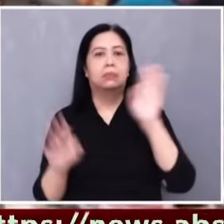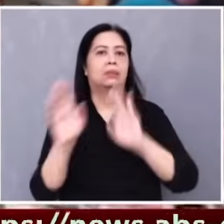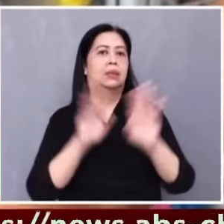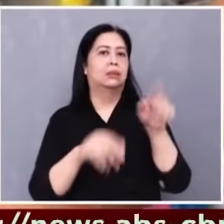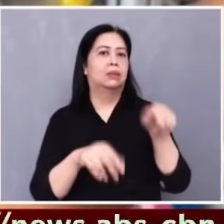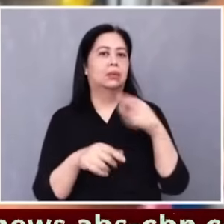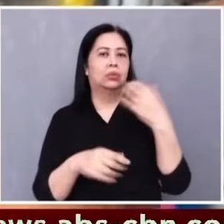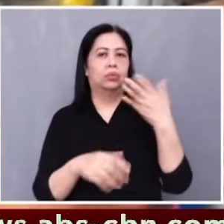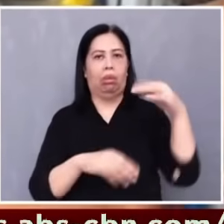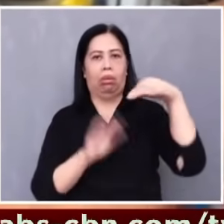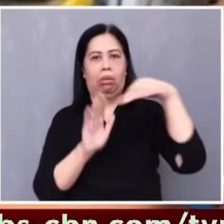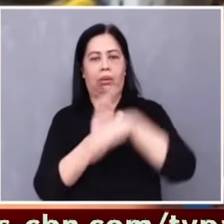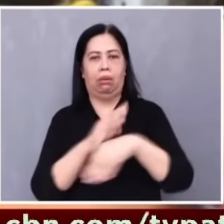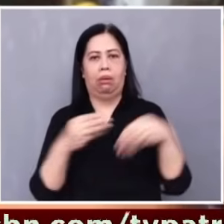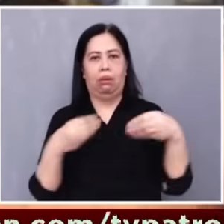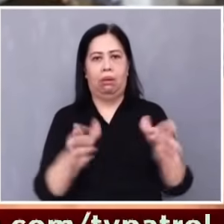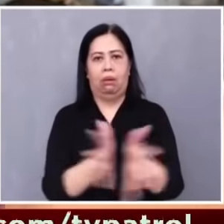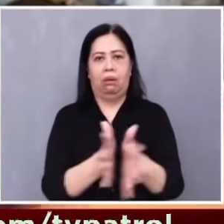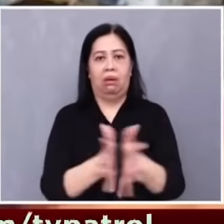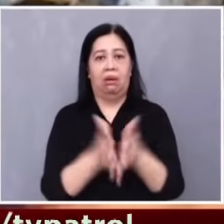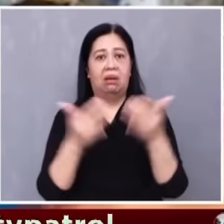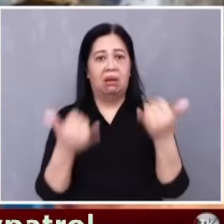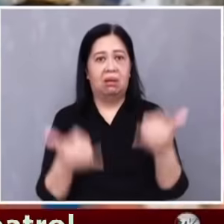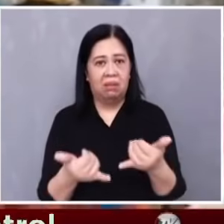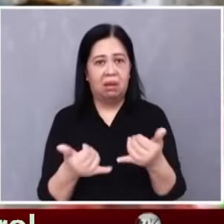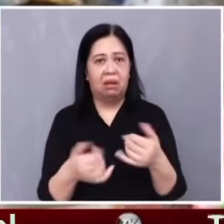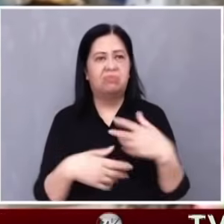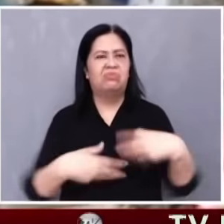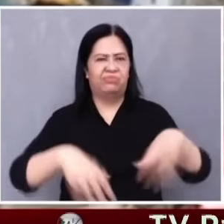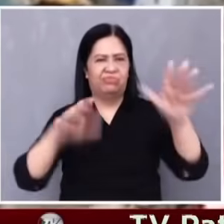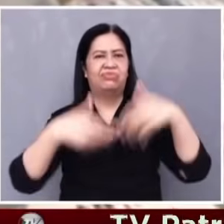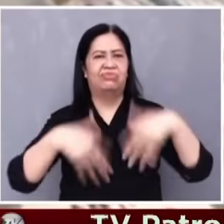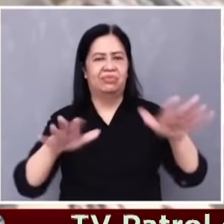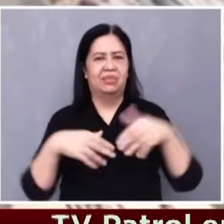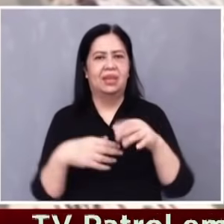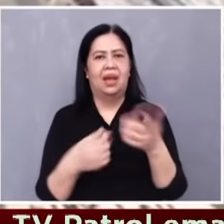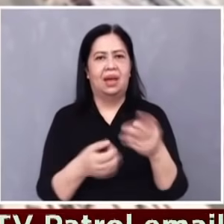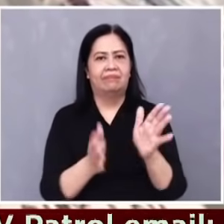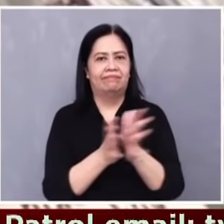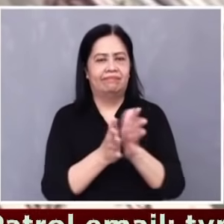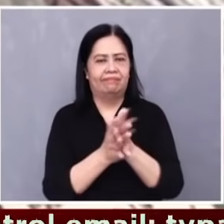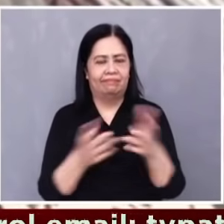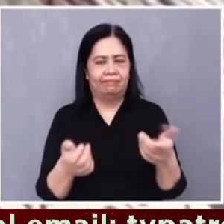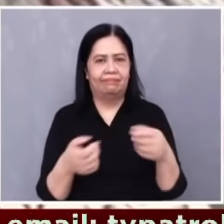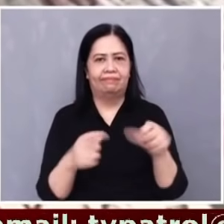naluging tindero na ngayon ay nagpapaubos na lang ng stocks.